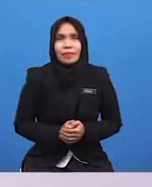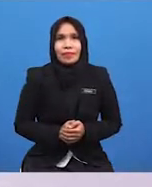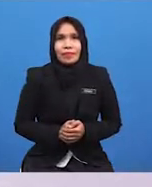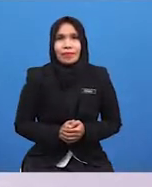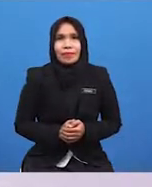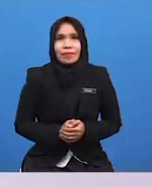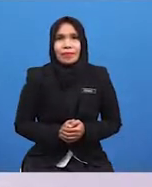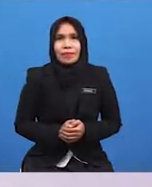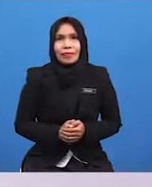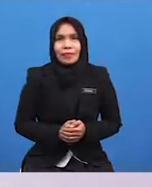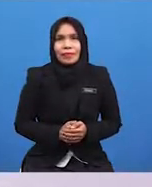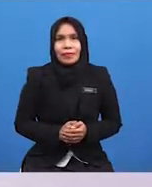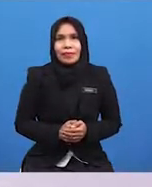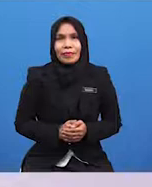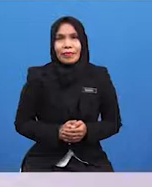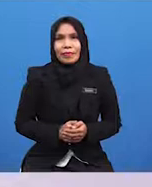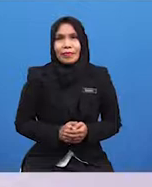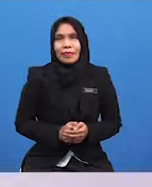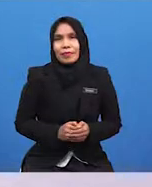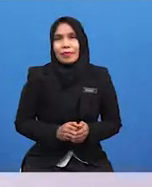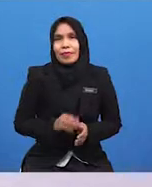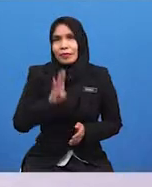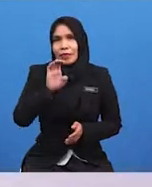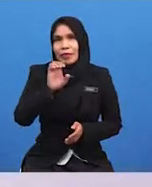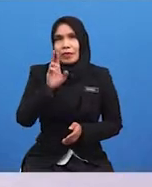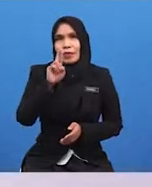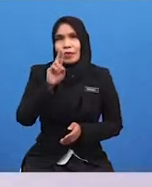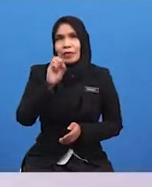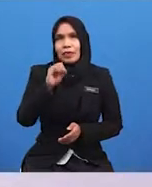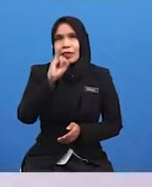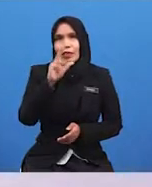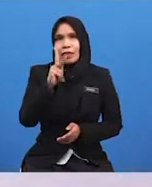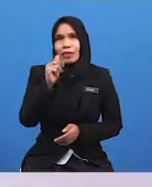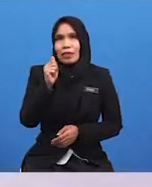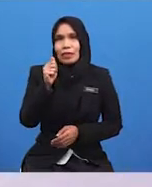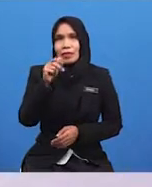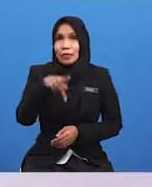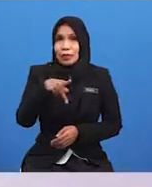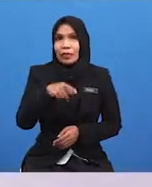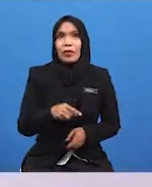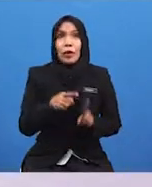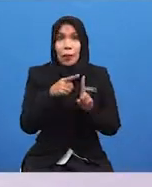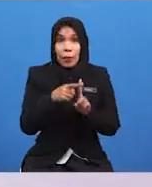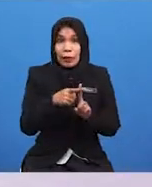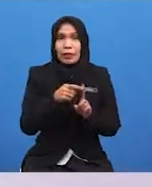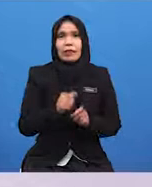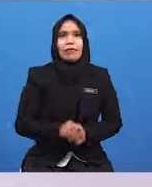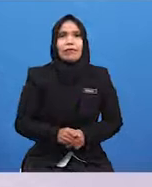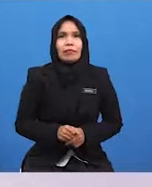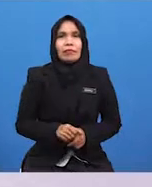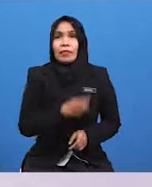dan percaya pada diri sendiri ini membolehkan murid-murid